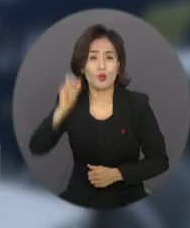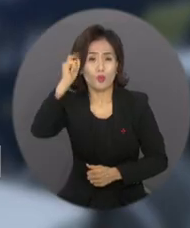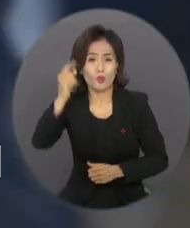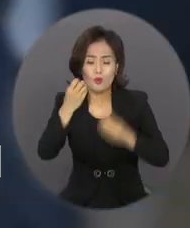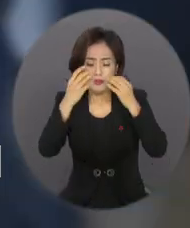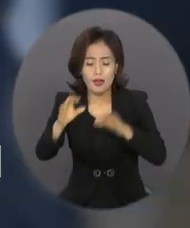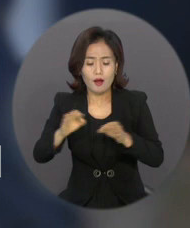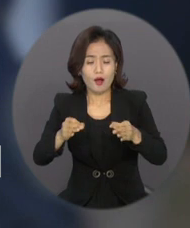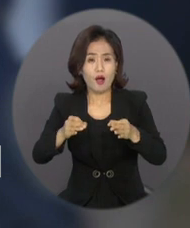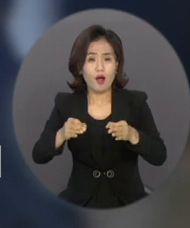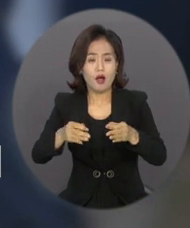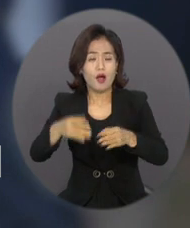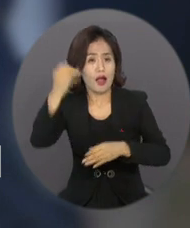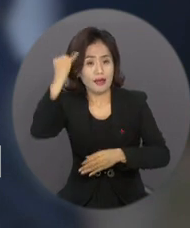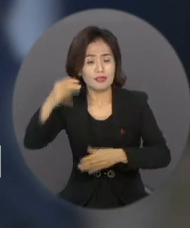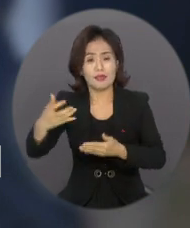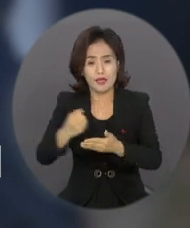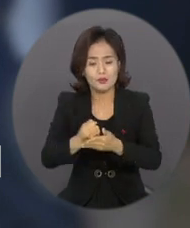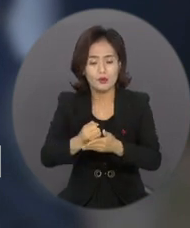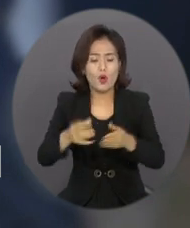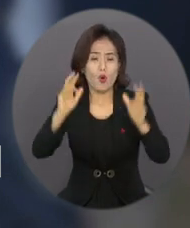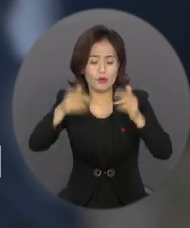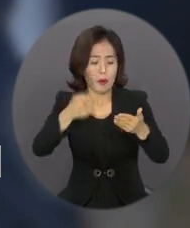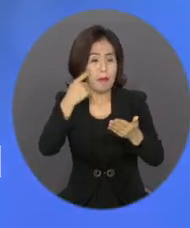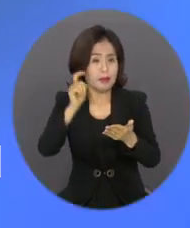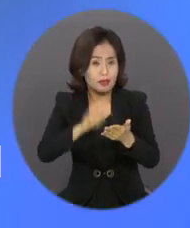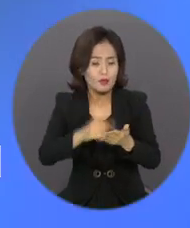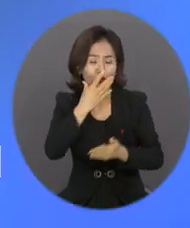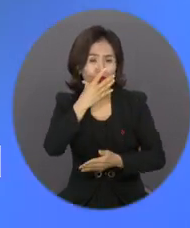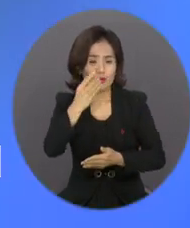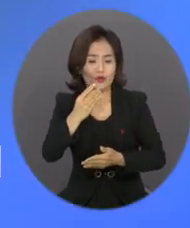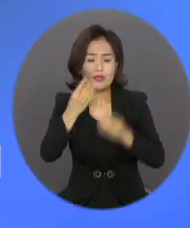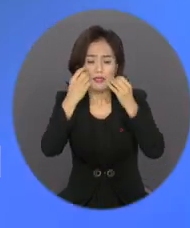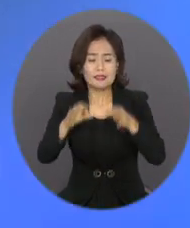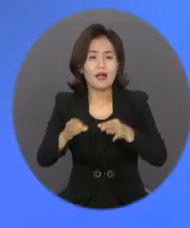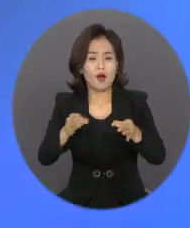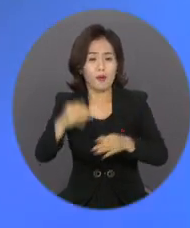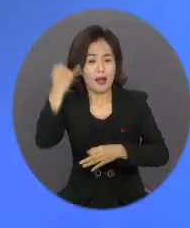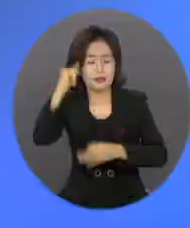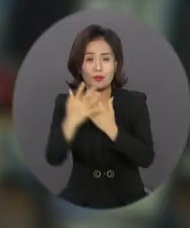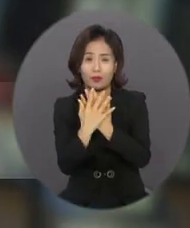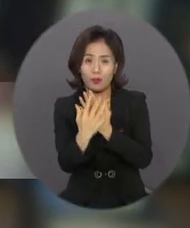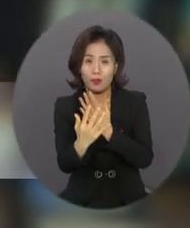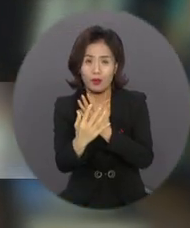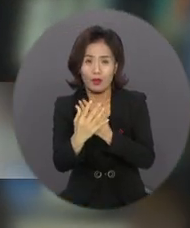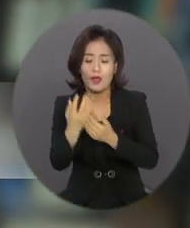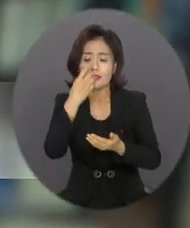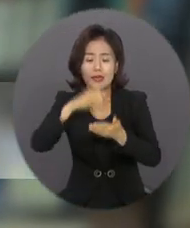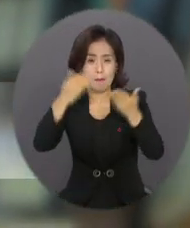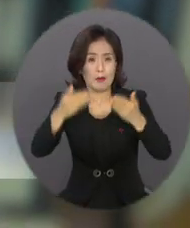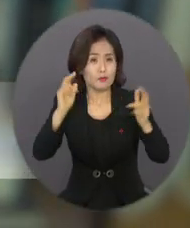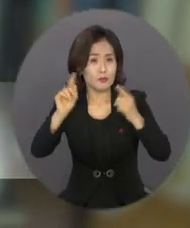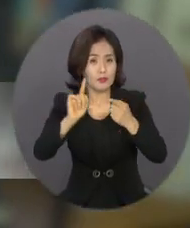우수한 창업 아이디어를 가진 기업을 발굴하고 유치하기 위한 순천시 창업 아이디어 경진대회 상을 받은